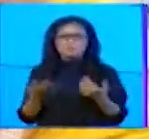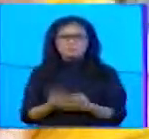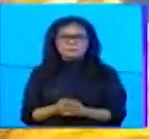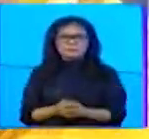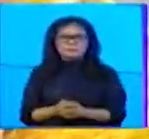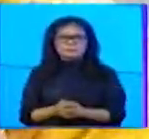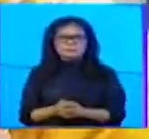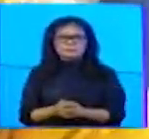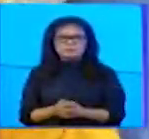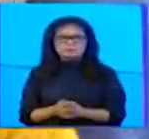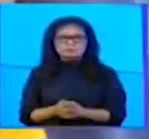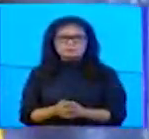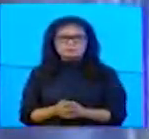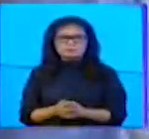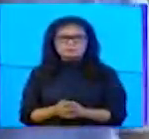tidak ada tidak ada bisa